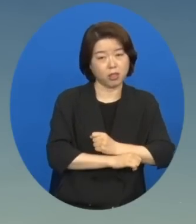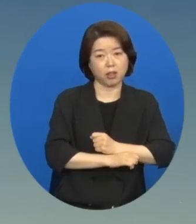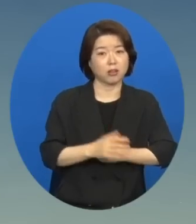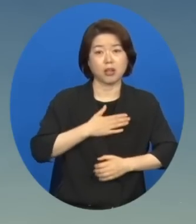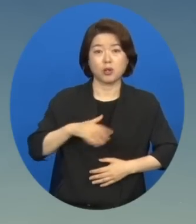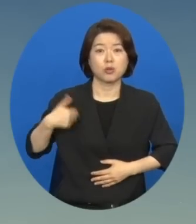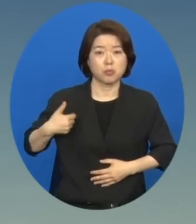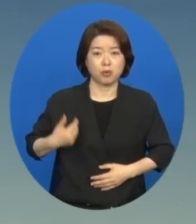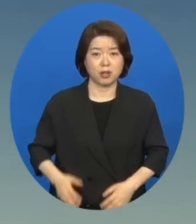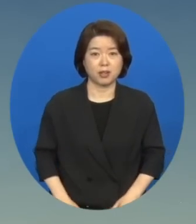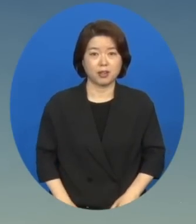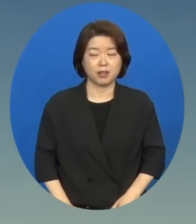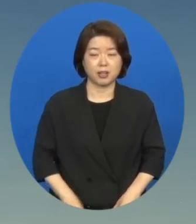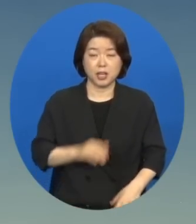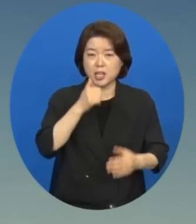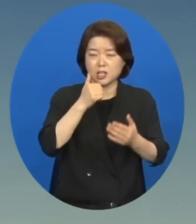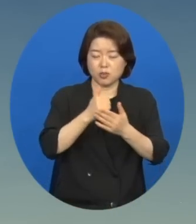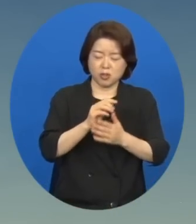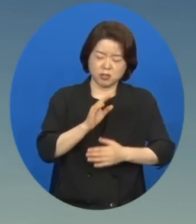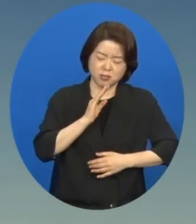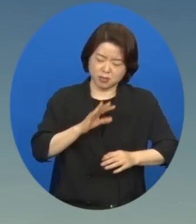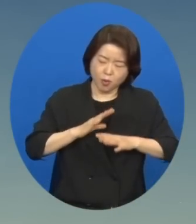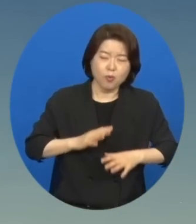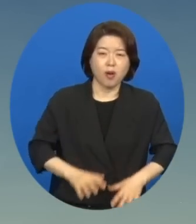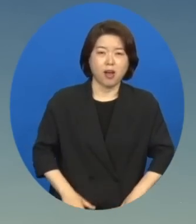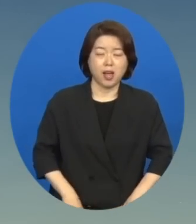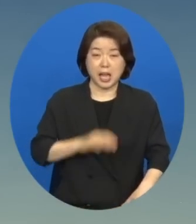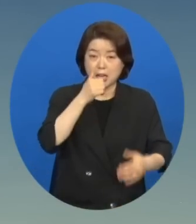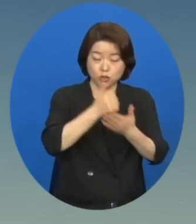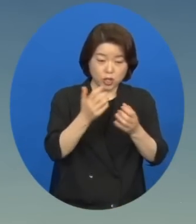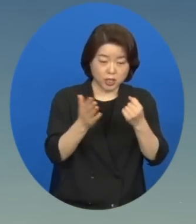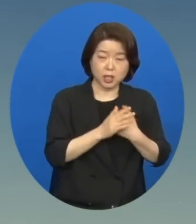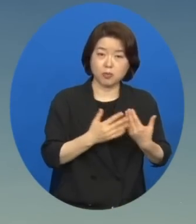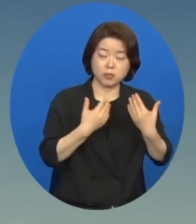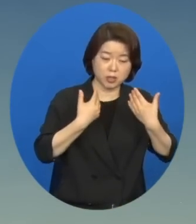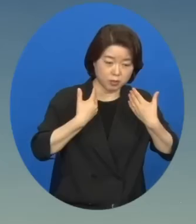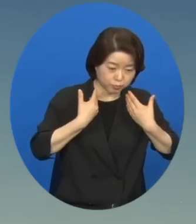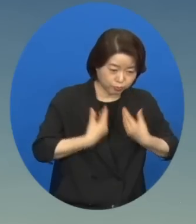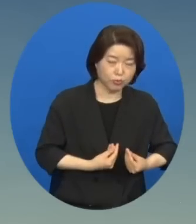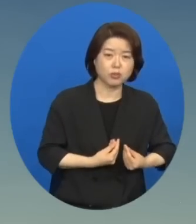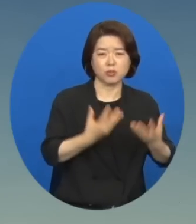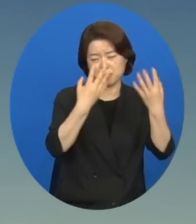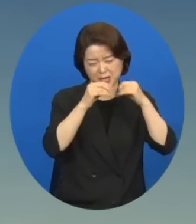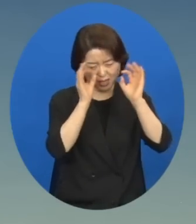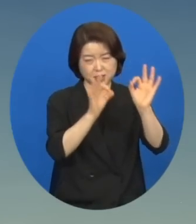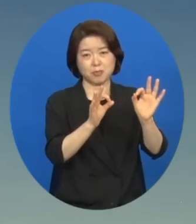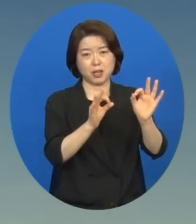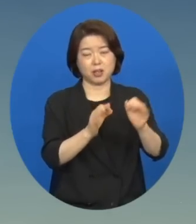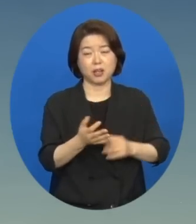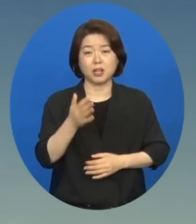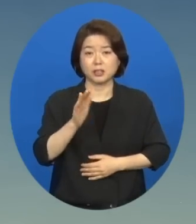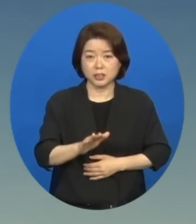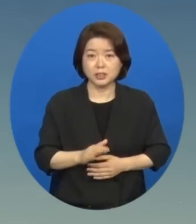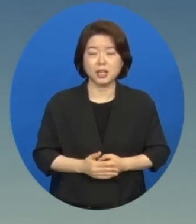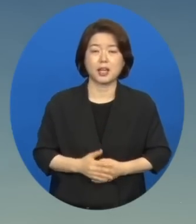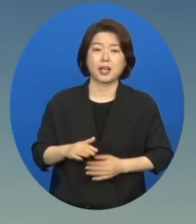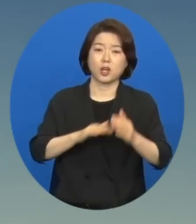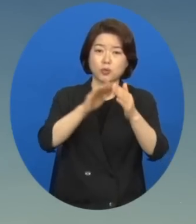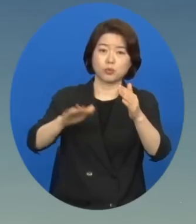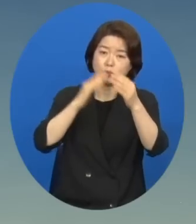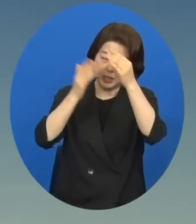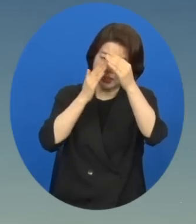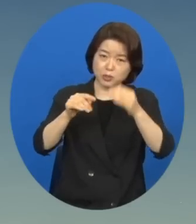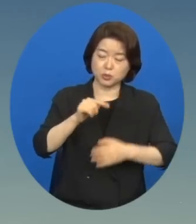죄는 참 무섭습니다. 그렇지요. 죄 때문에 무너지는 걸 얼마나 많이 봅니까? 그러나 우리